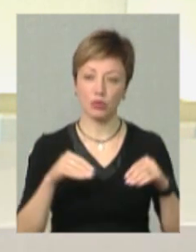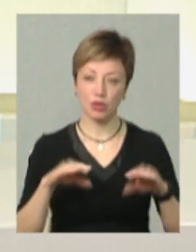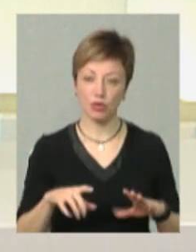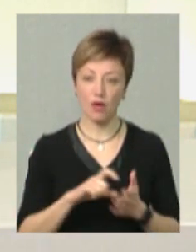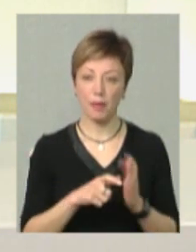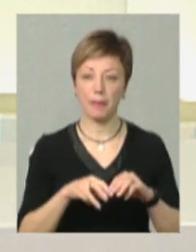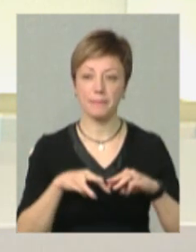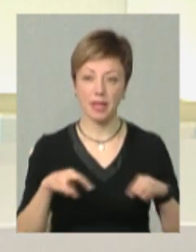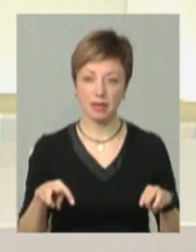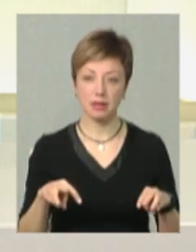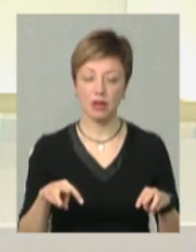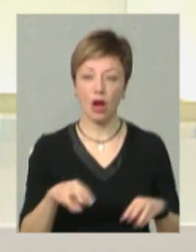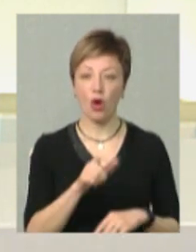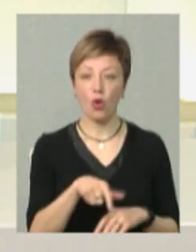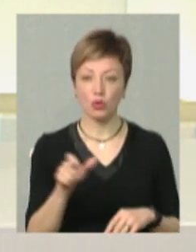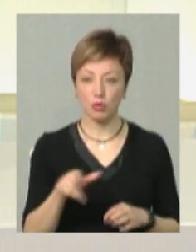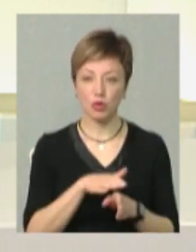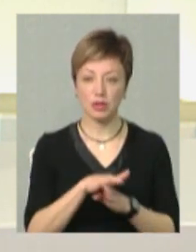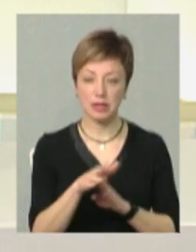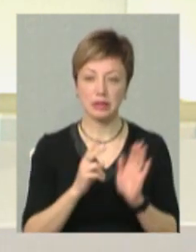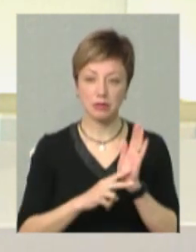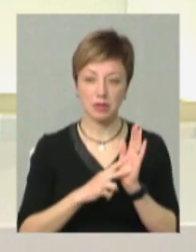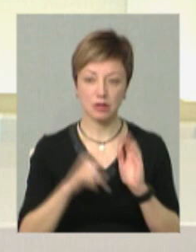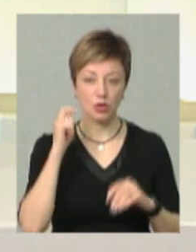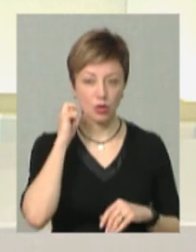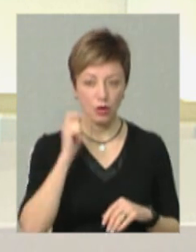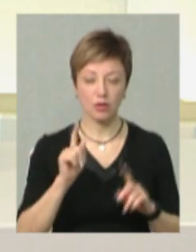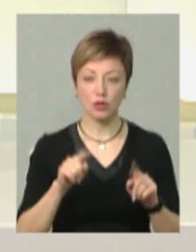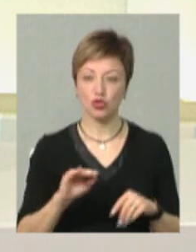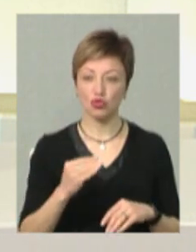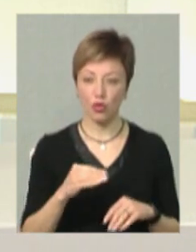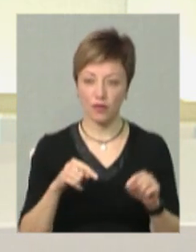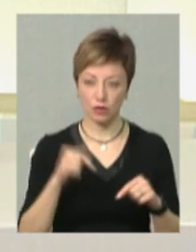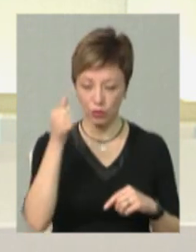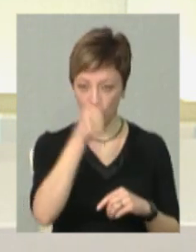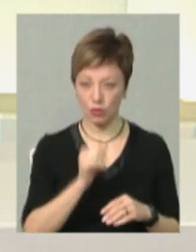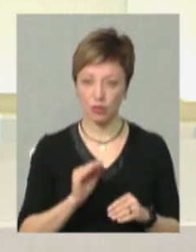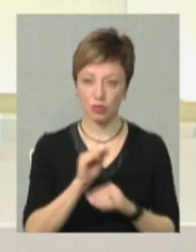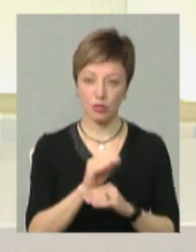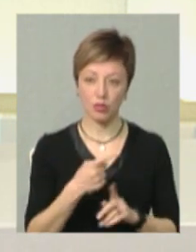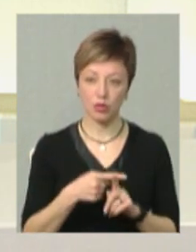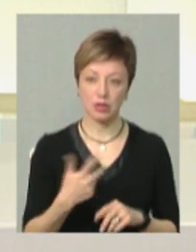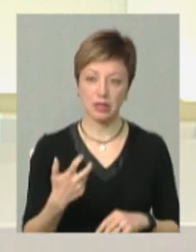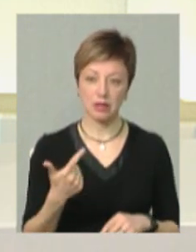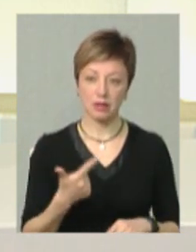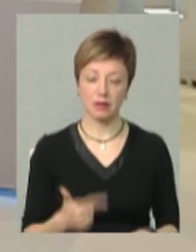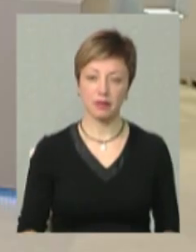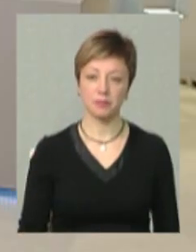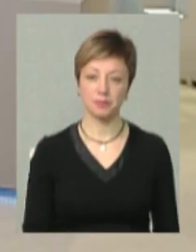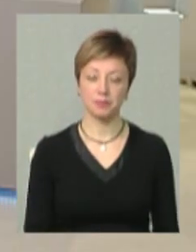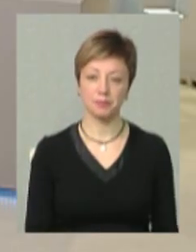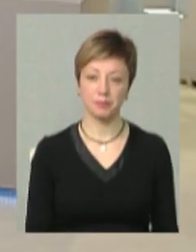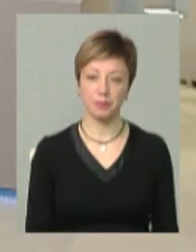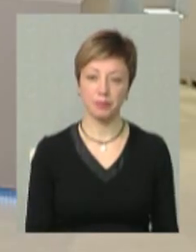постанова Кабінету міністрів, особам, які досягли 70 років, з жовтня цього року буде до пенсії плюс 300 гривень.